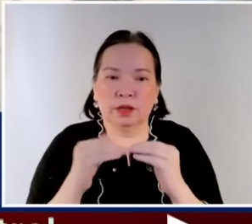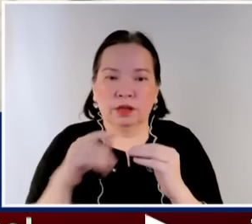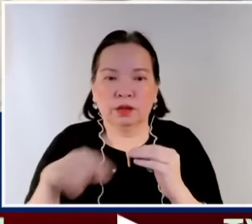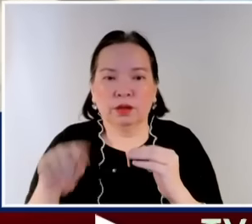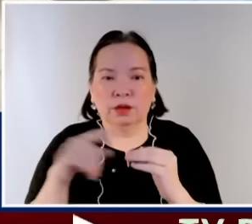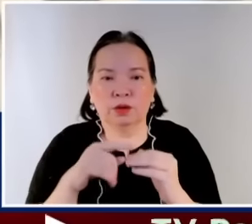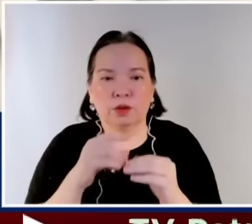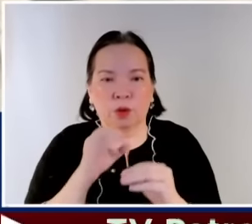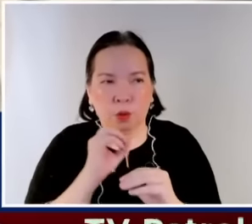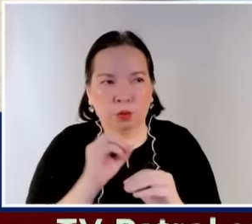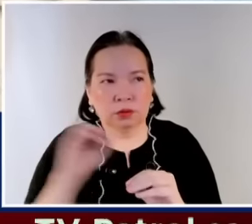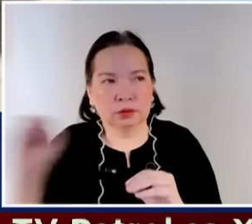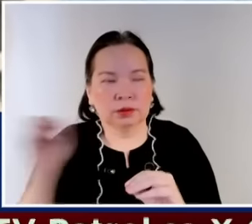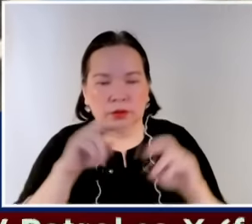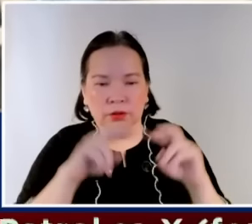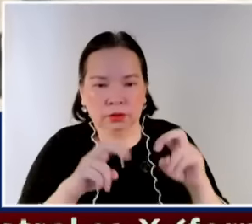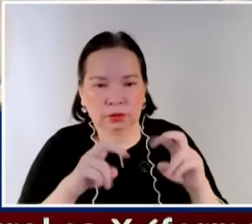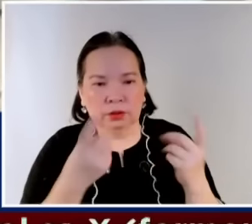sariling imbestigasyon.